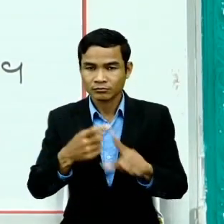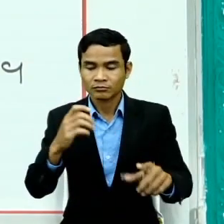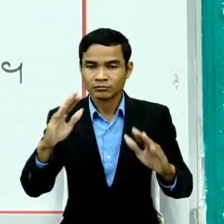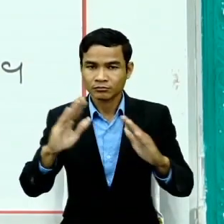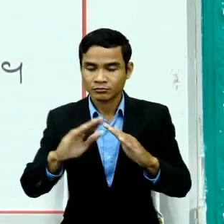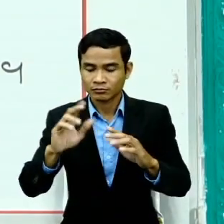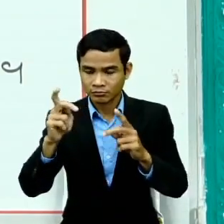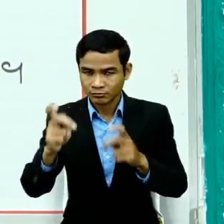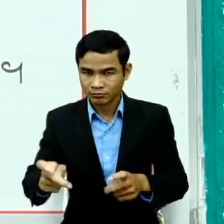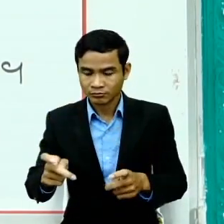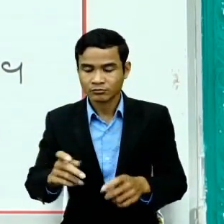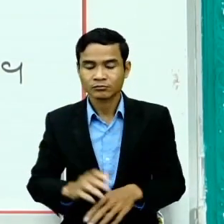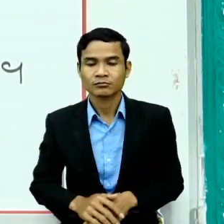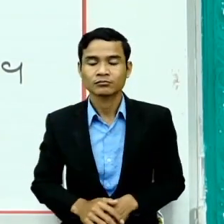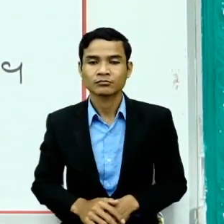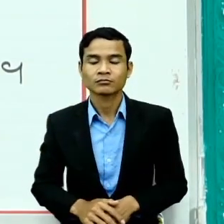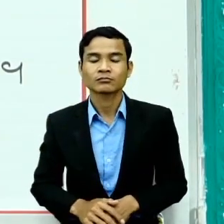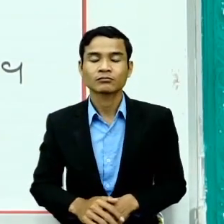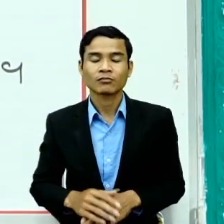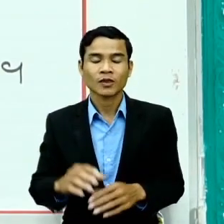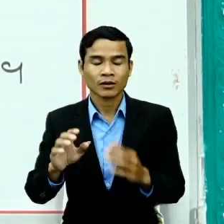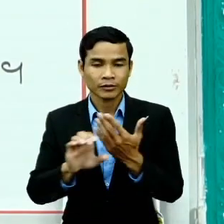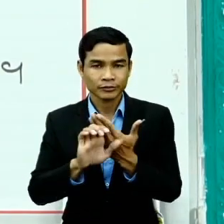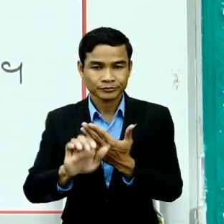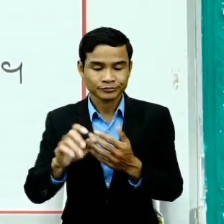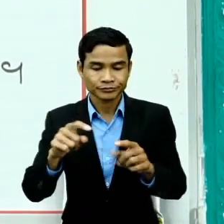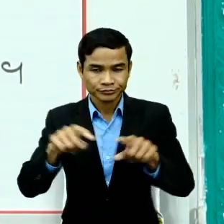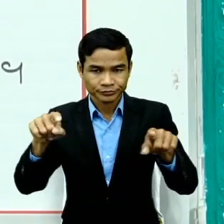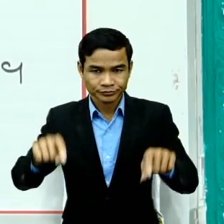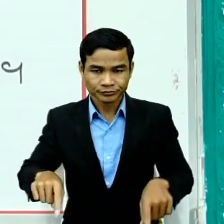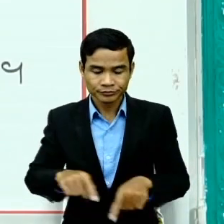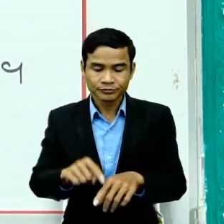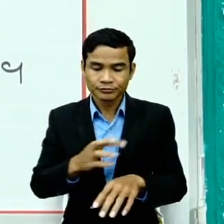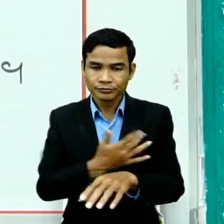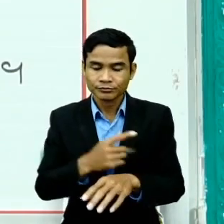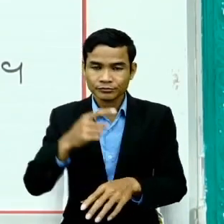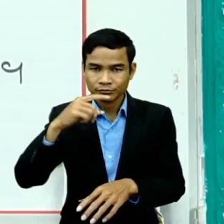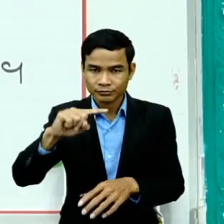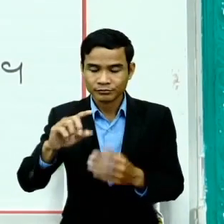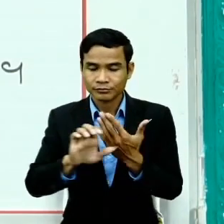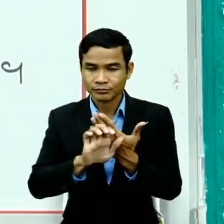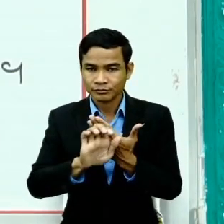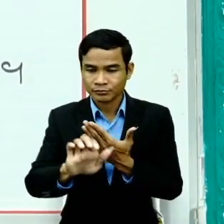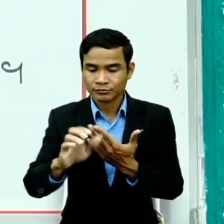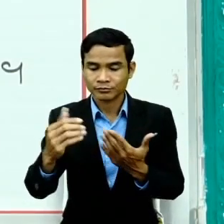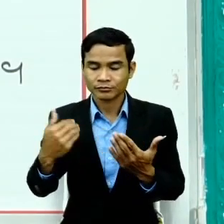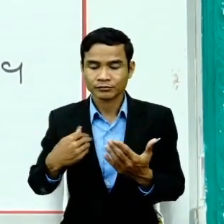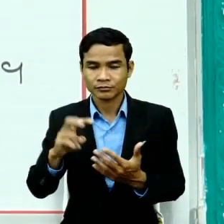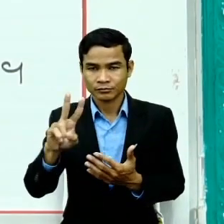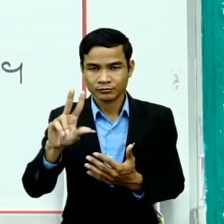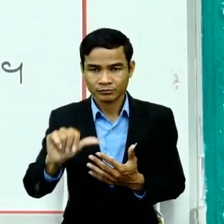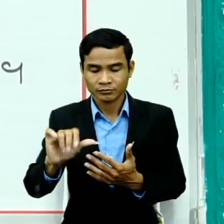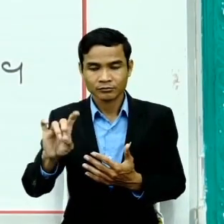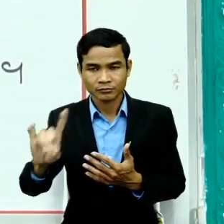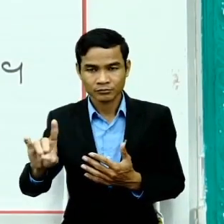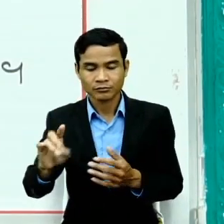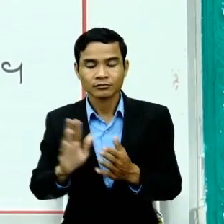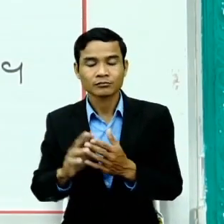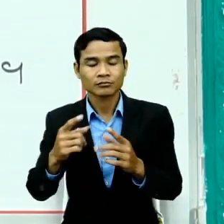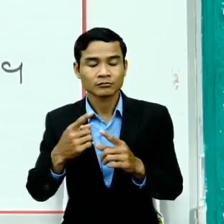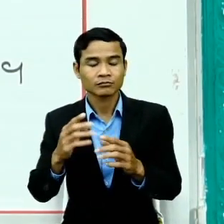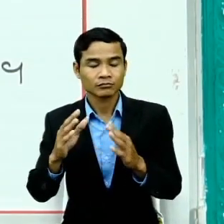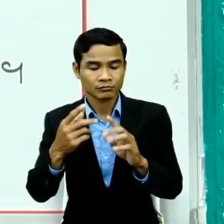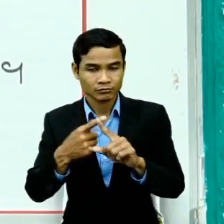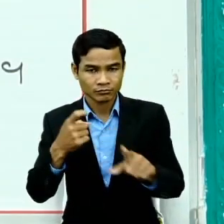quạt chấm cà bốt miên chấm ngái bì rồi mái bì chấm